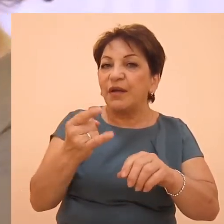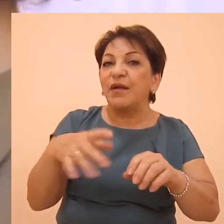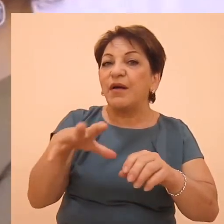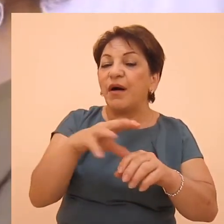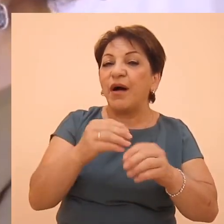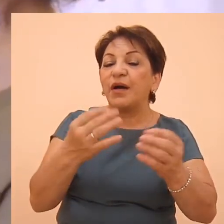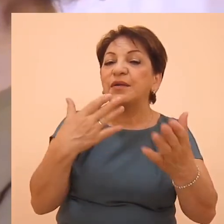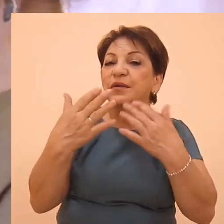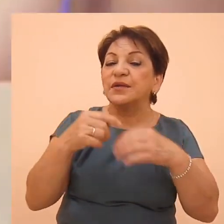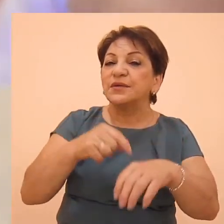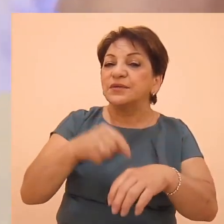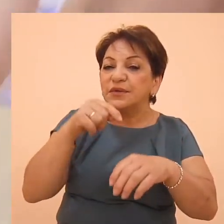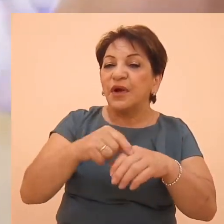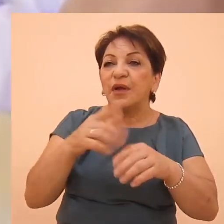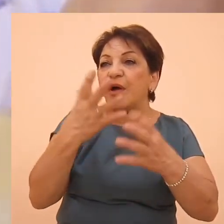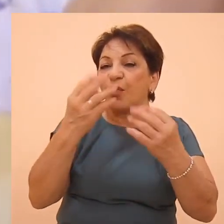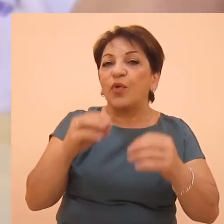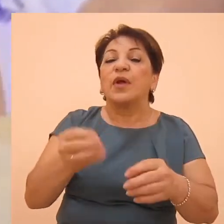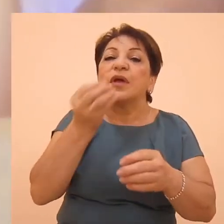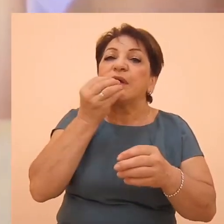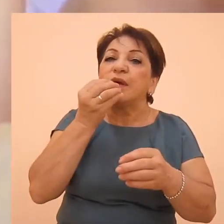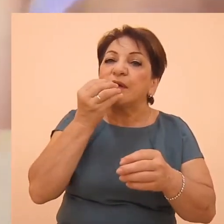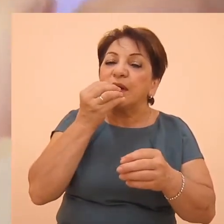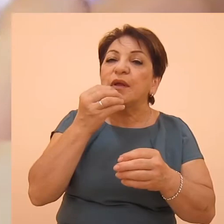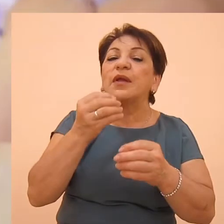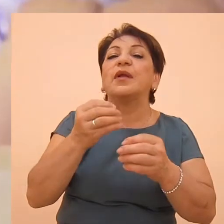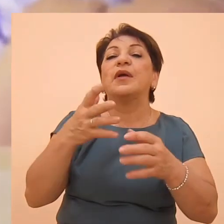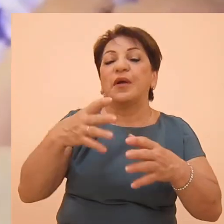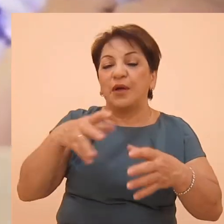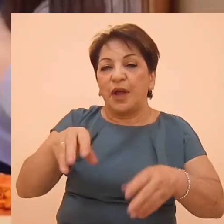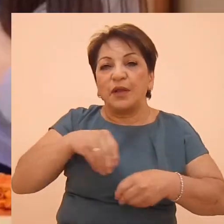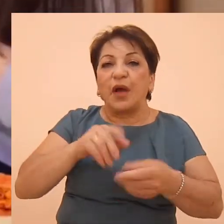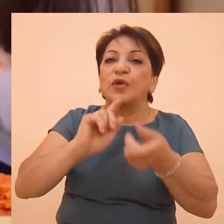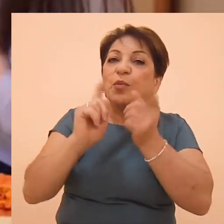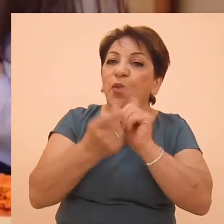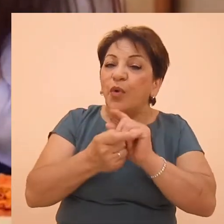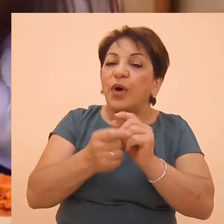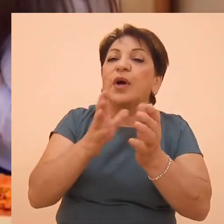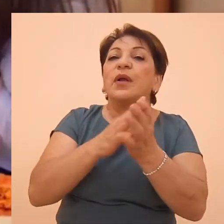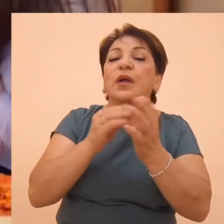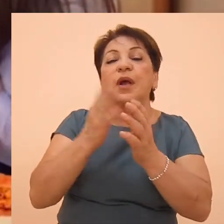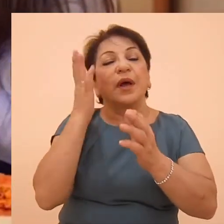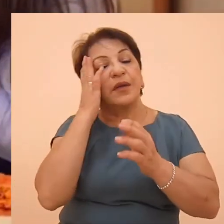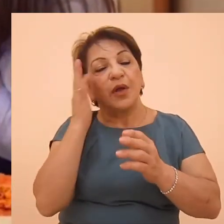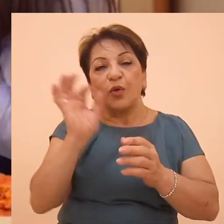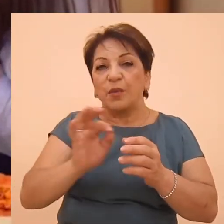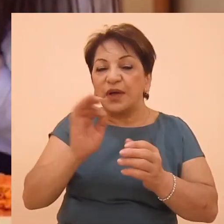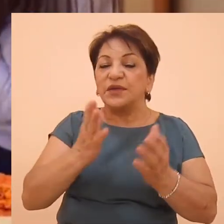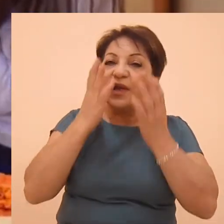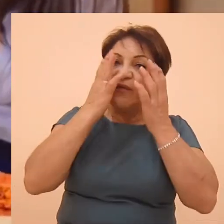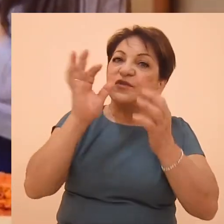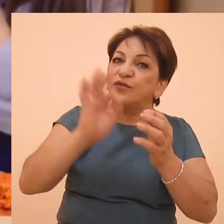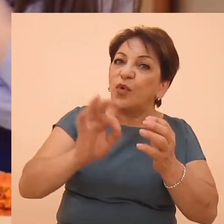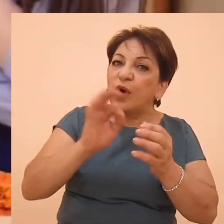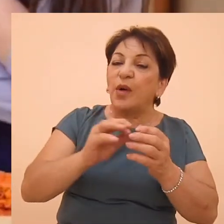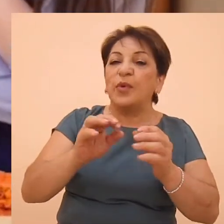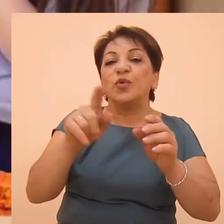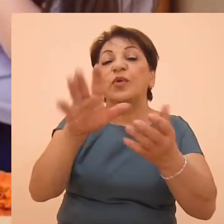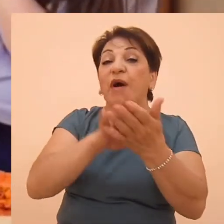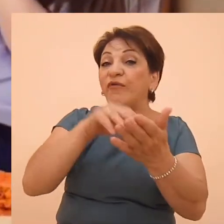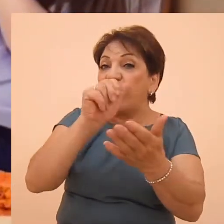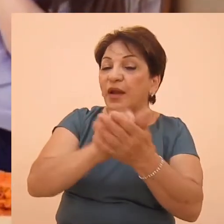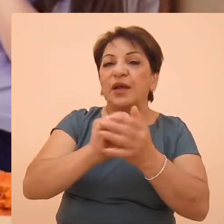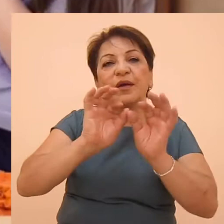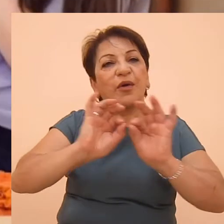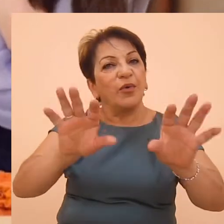հետ առօրյա գործողությունների, կերակրելու, տակդիր փոխելու, լվացվելու և քնելու մասին, անվանեք և նկարագրեք այն, ինչ